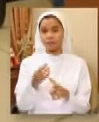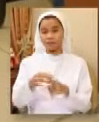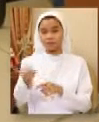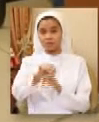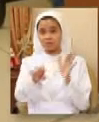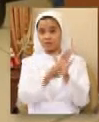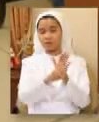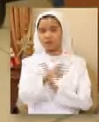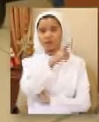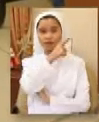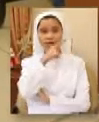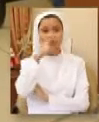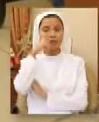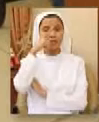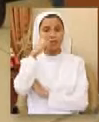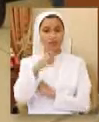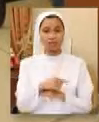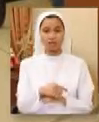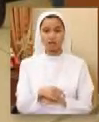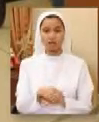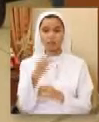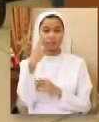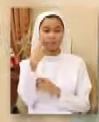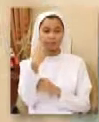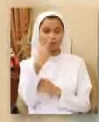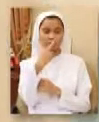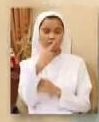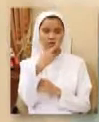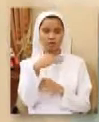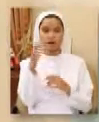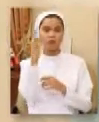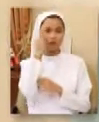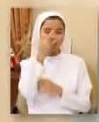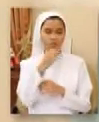of course. You know? At lalong-lalo na ngayon,